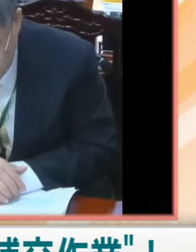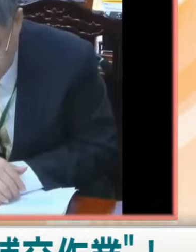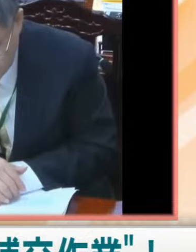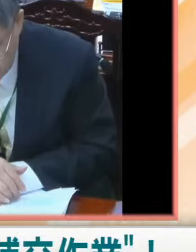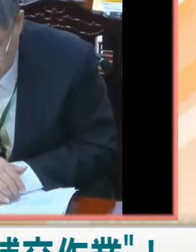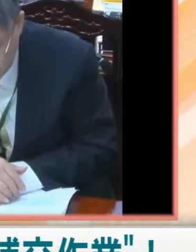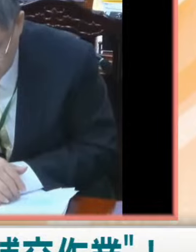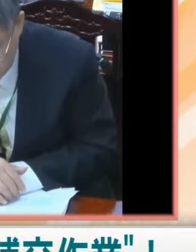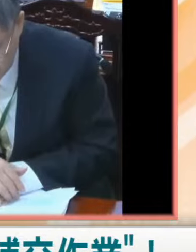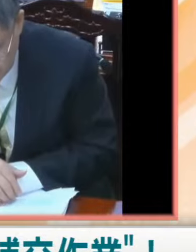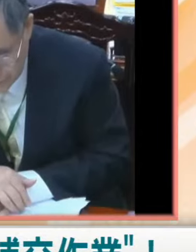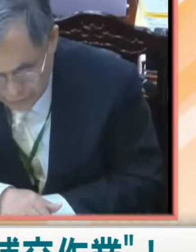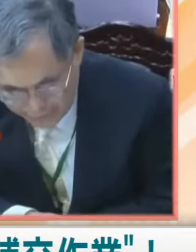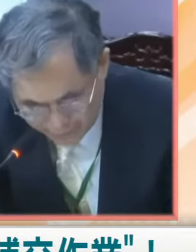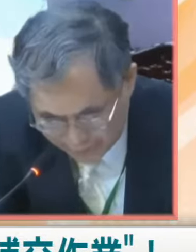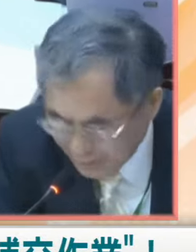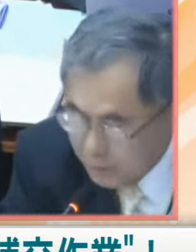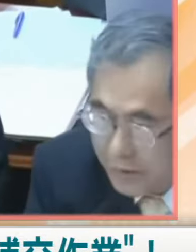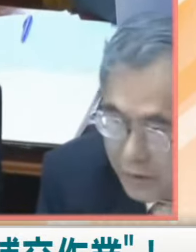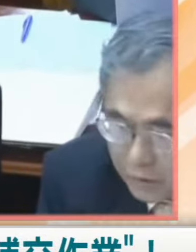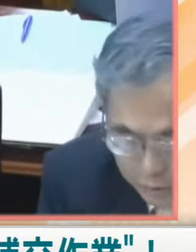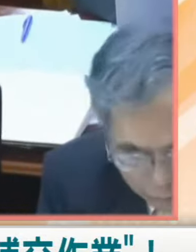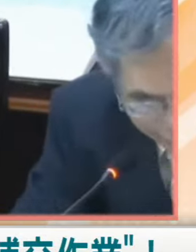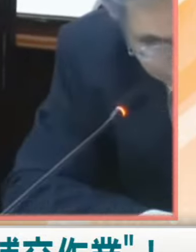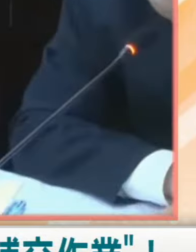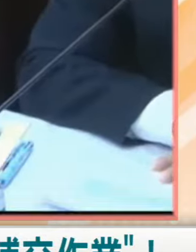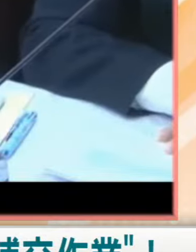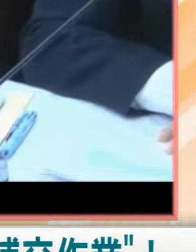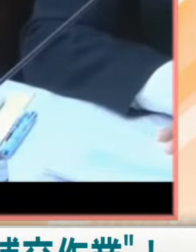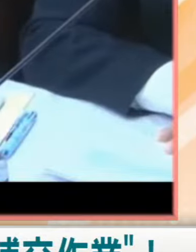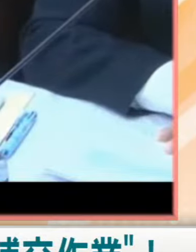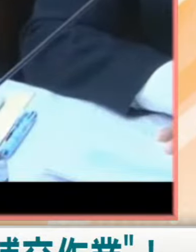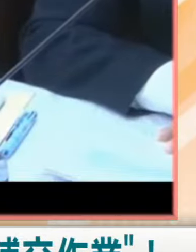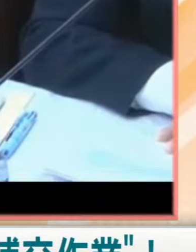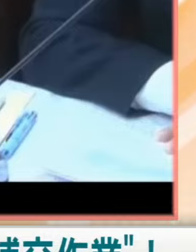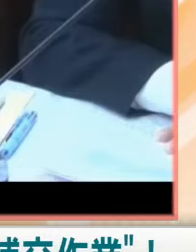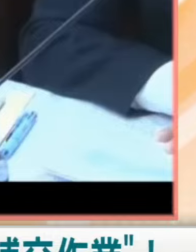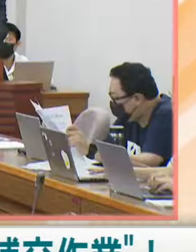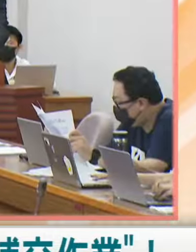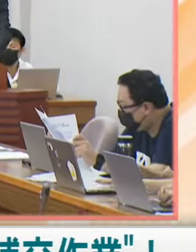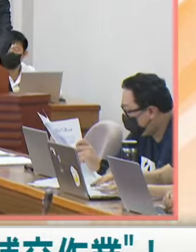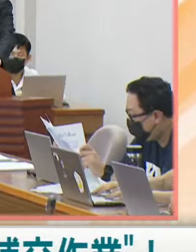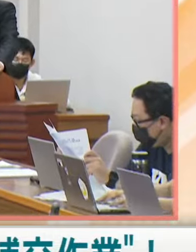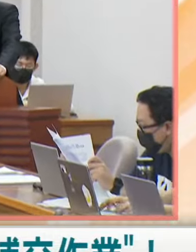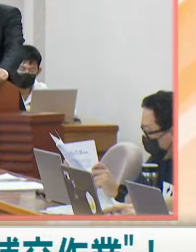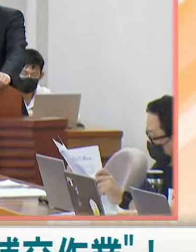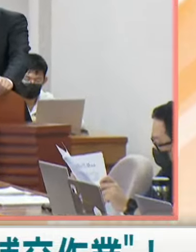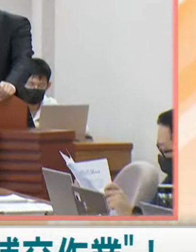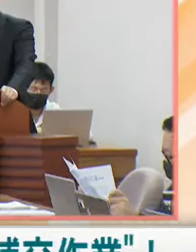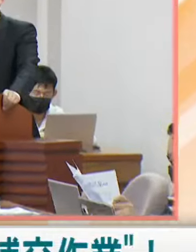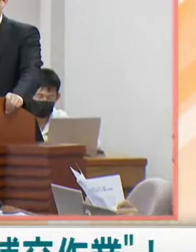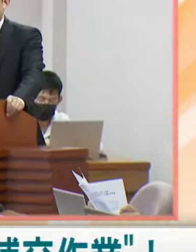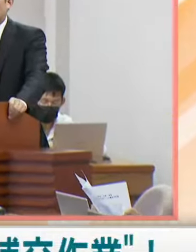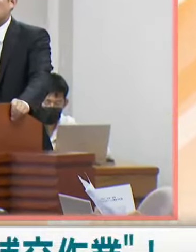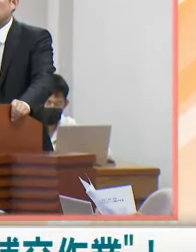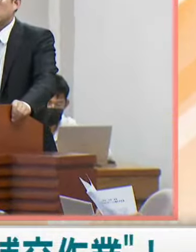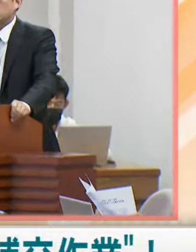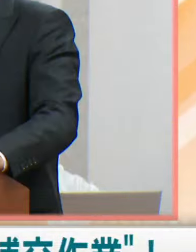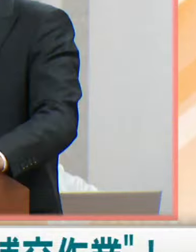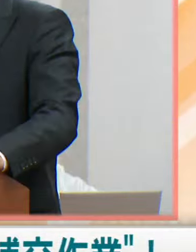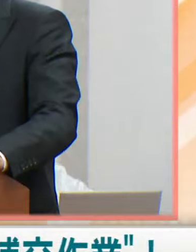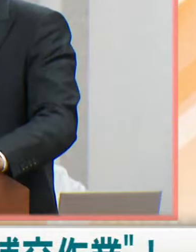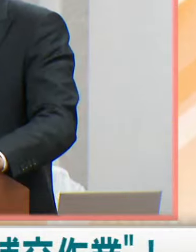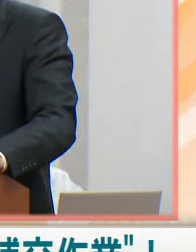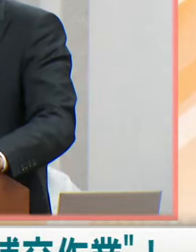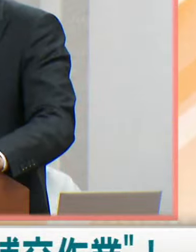一个嘴软加嘴软啦。 审判长讲没有黄国昌三讲，叫伊登记交作业。 第二个关键就是爱最吼